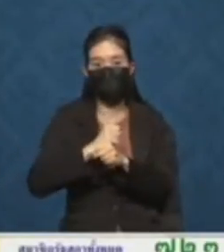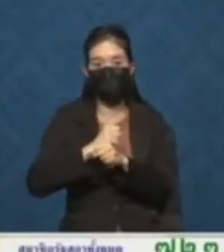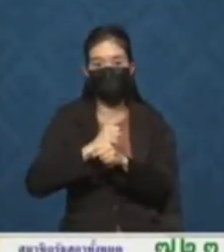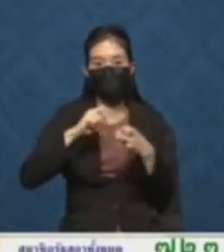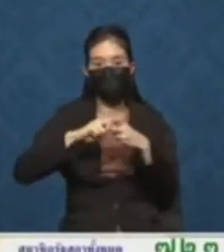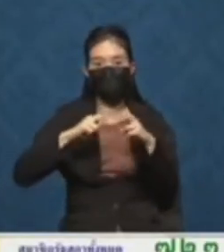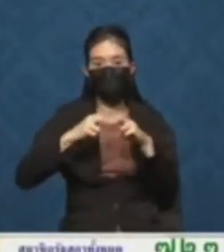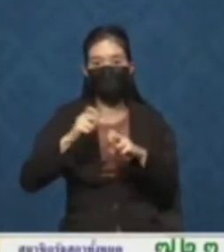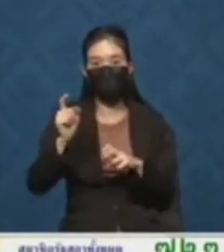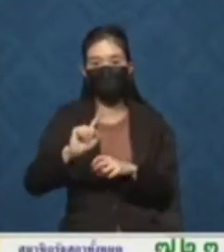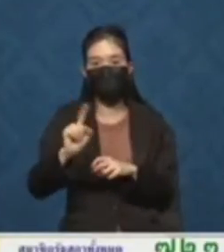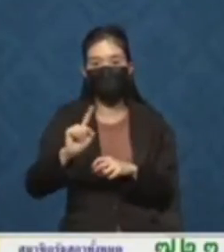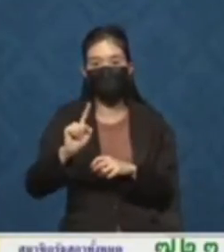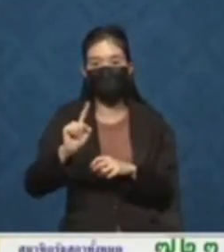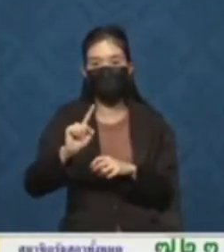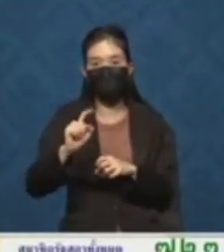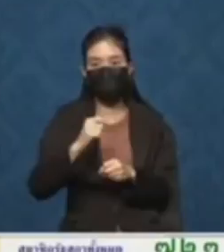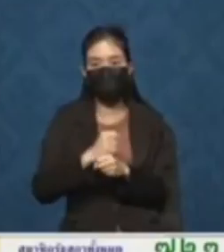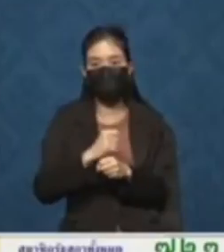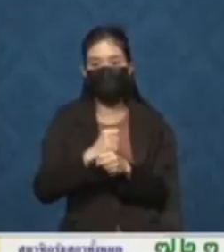ในเรื่องของการ